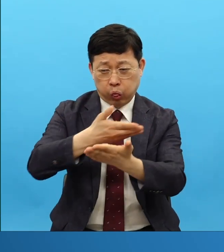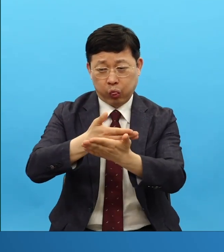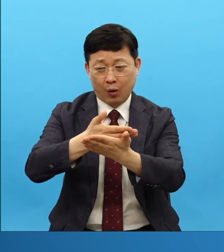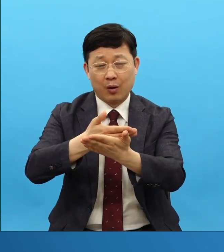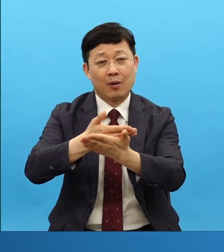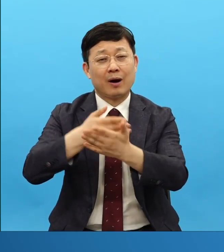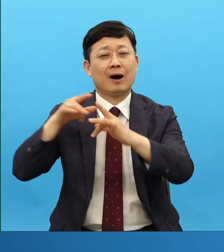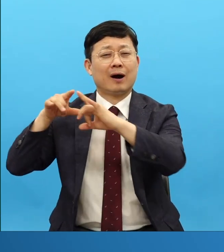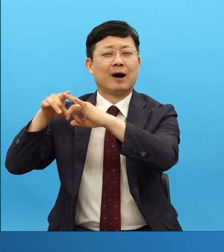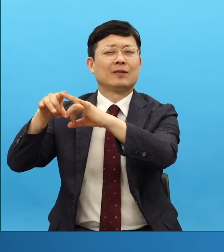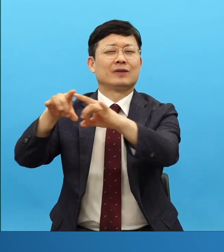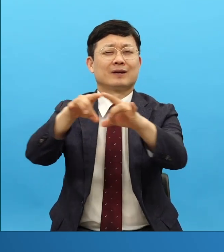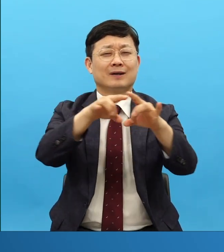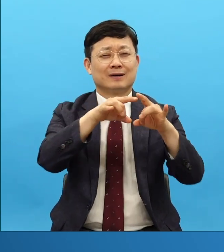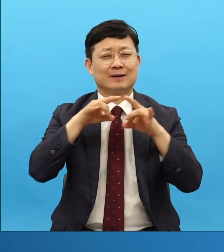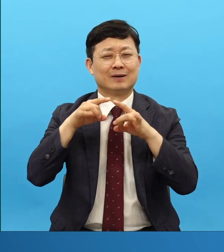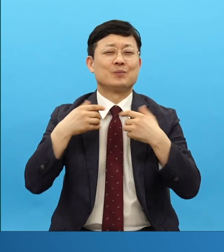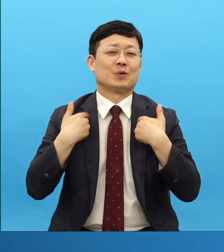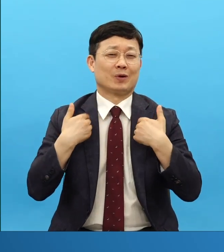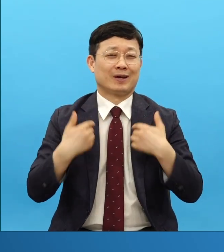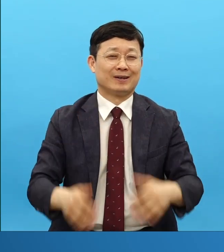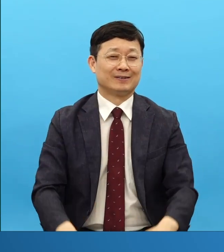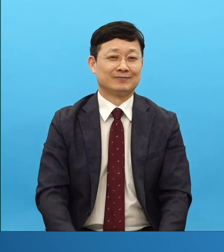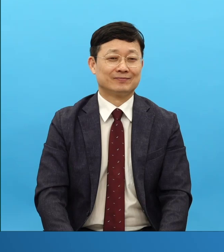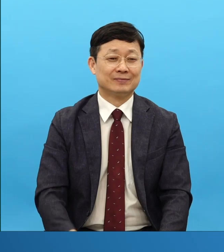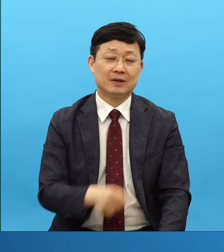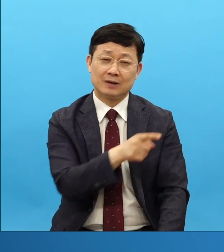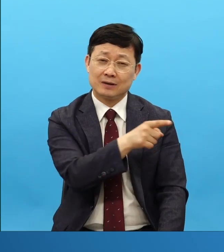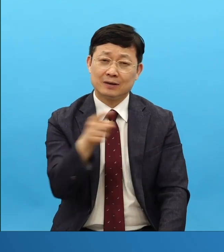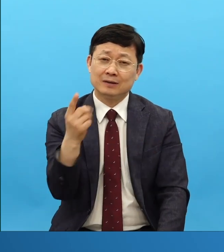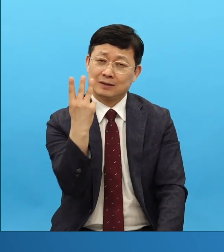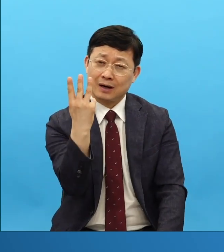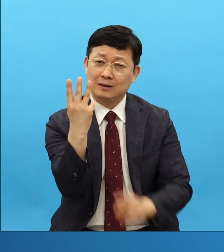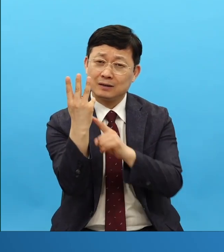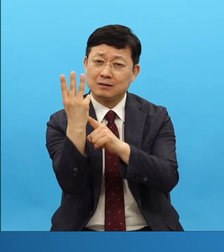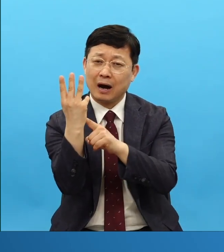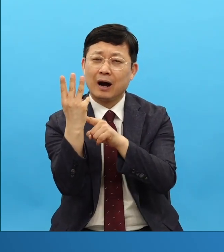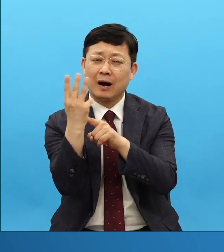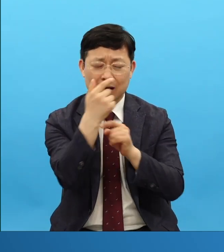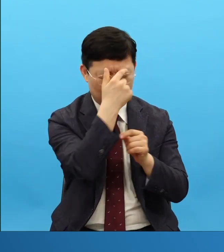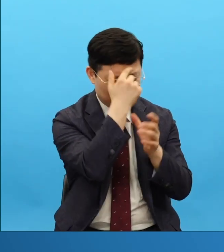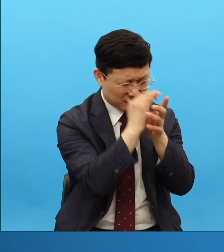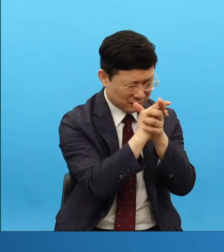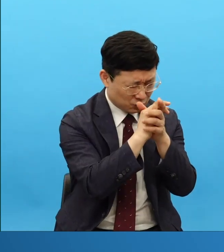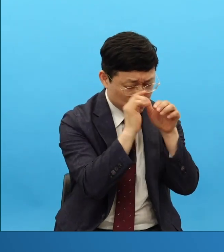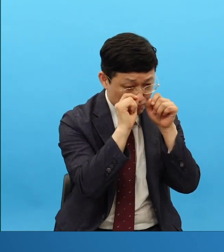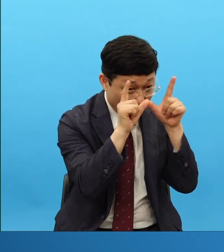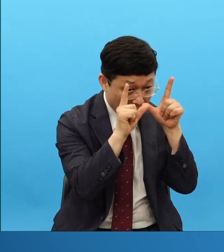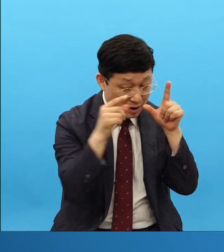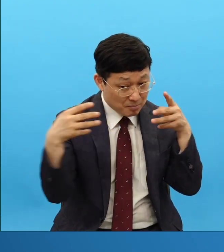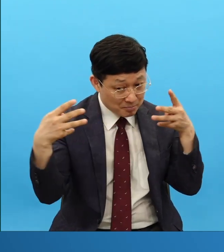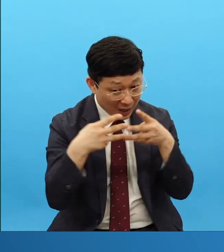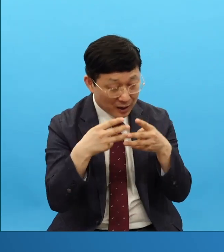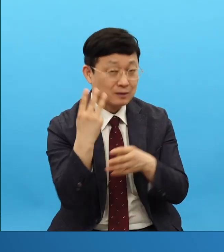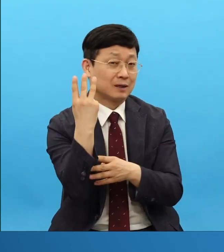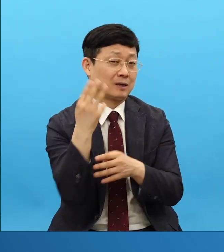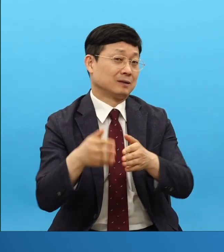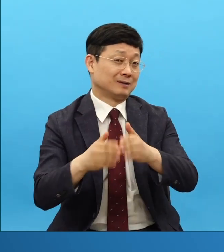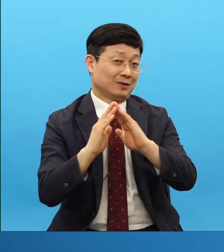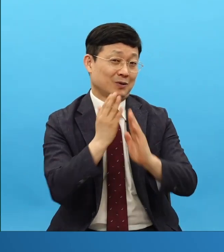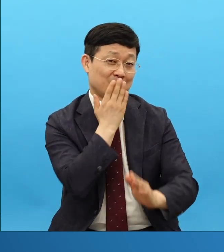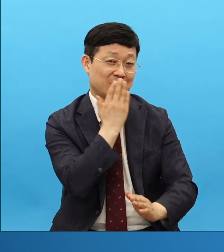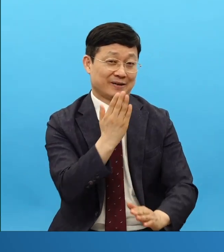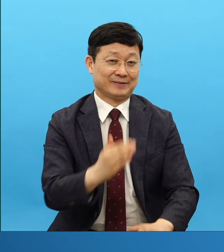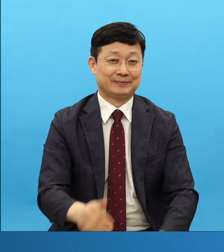need to have somebody communicate with the rest of the world. 그게 안테나입니다. 이게 기도에 대해서 알아야 되거든요. That is the antenna. You must know about this